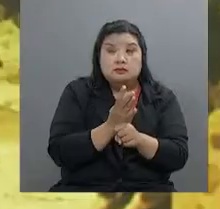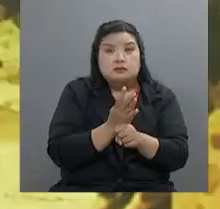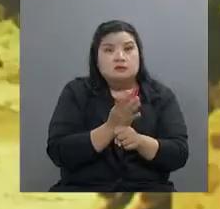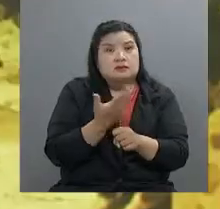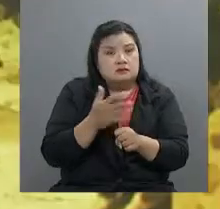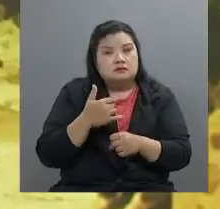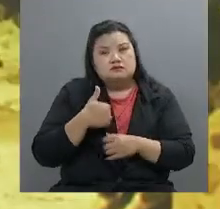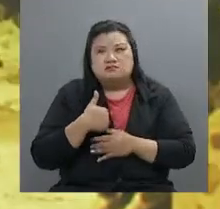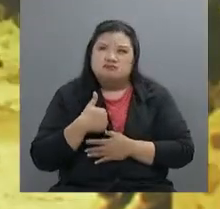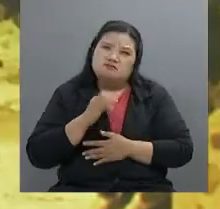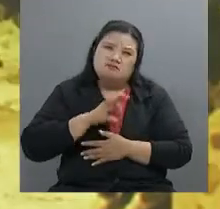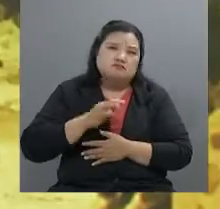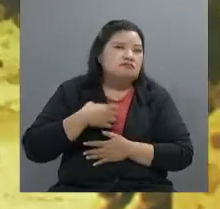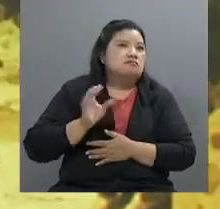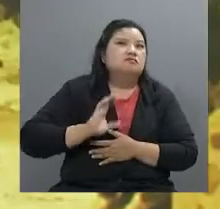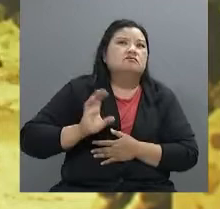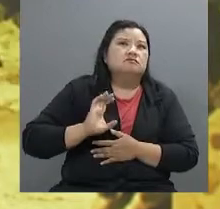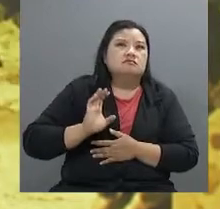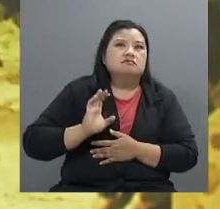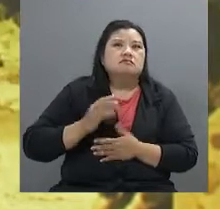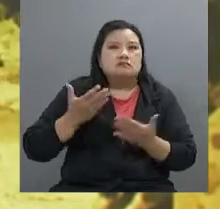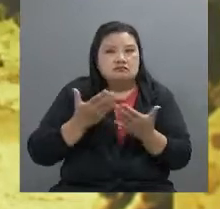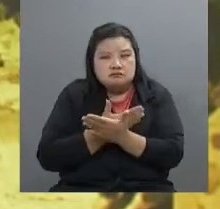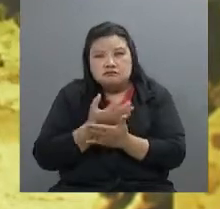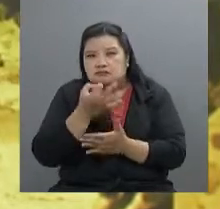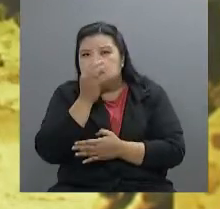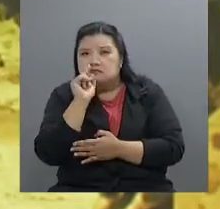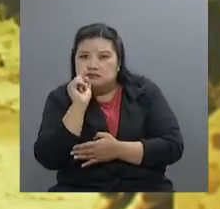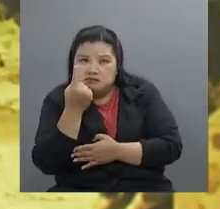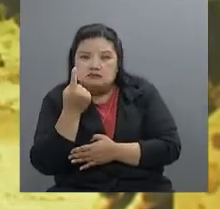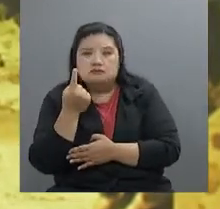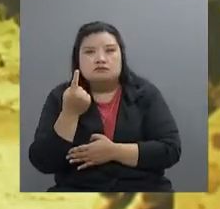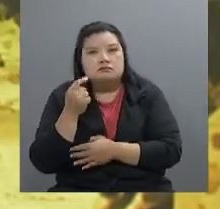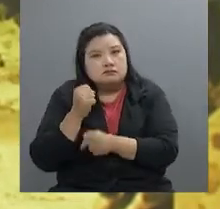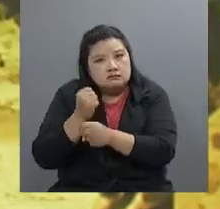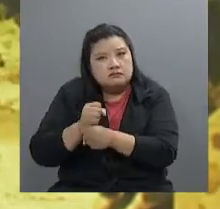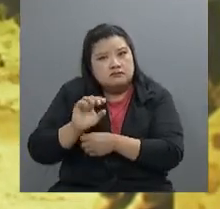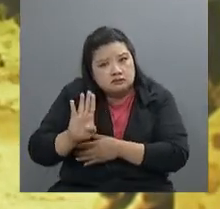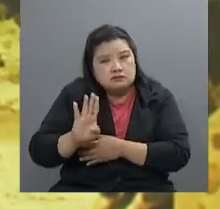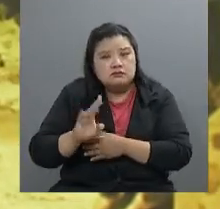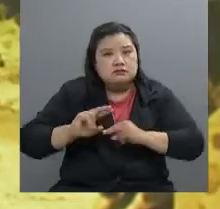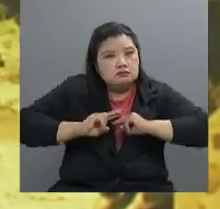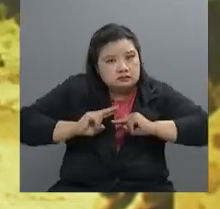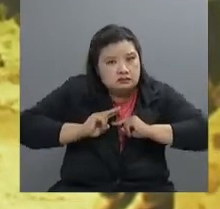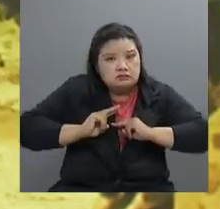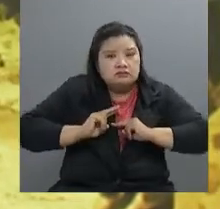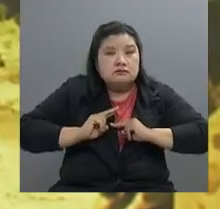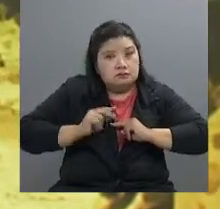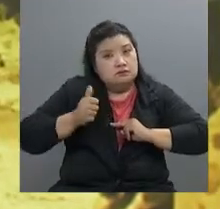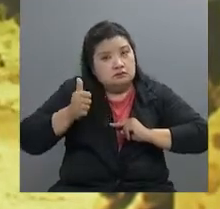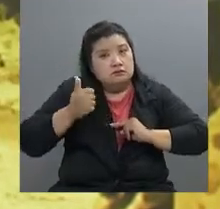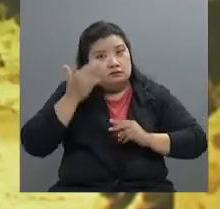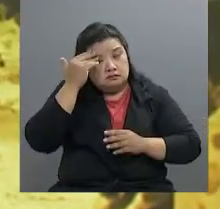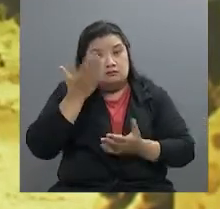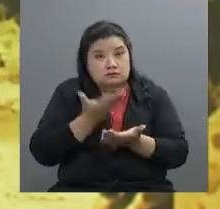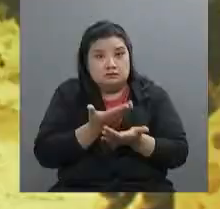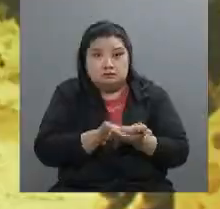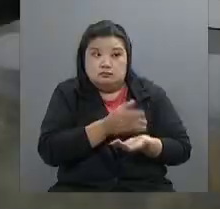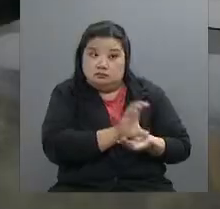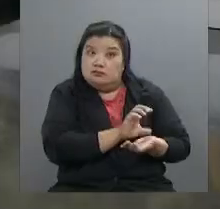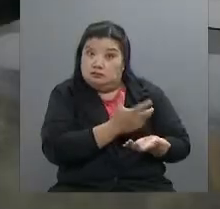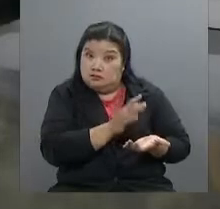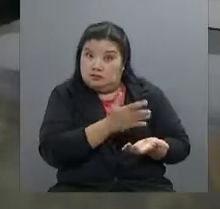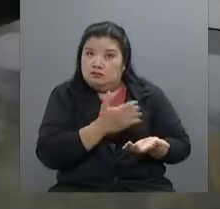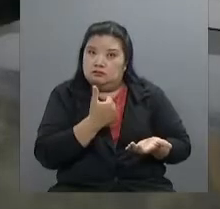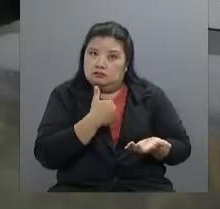ว่าไม่ยากและอาจจะอยากไปทำงานภาคเอกชนหรือไปประกอบธุรกิจส่วนตัวก็ยังทำได้เพราะว่ามีเงินทุนก็นึงก็คือว่า